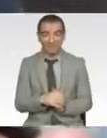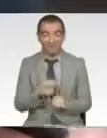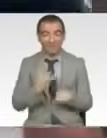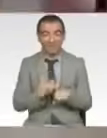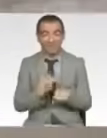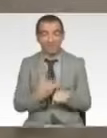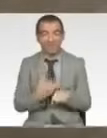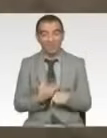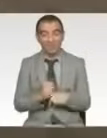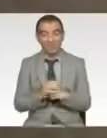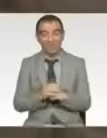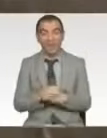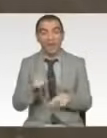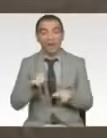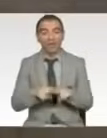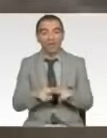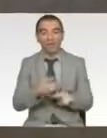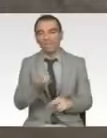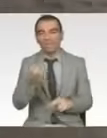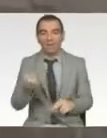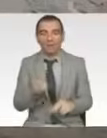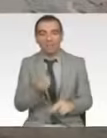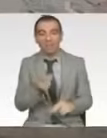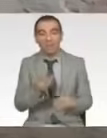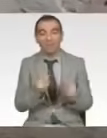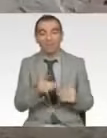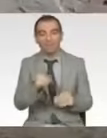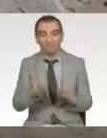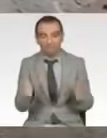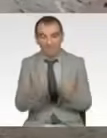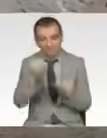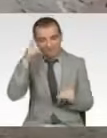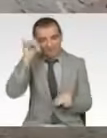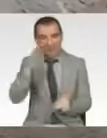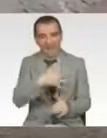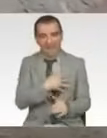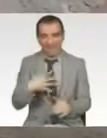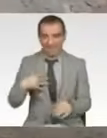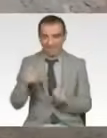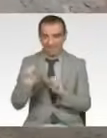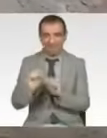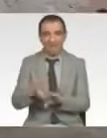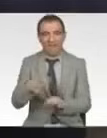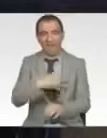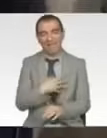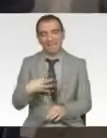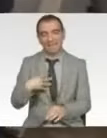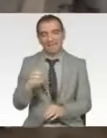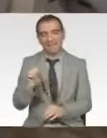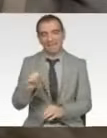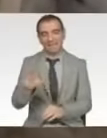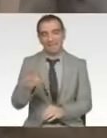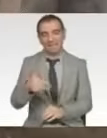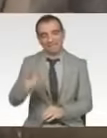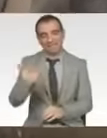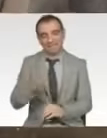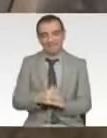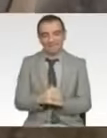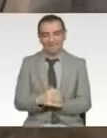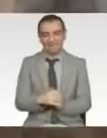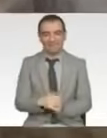maşallah. Alişan daha fazla dayanamayıp minik kuzuyu annesinin yanına gönderiyor. Bunu vereyim, annesinin yanına